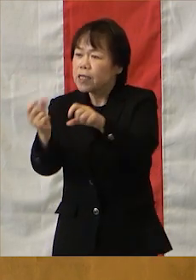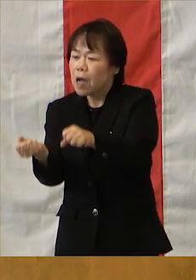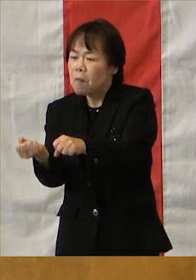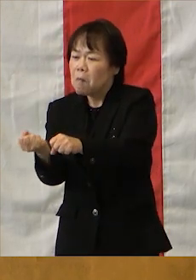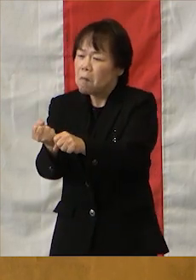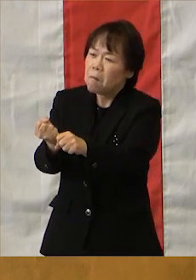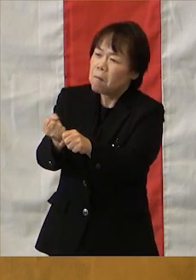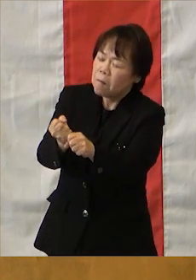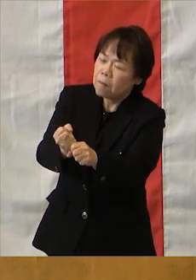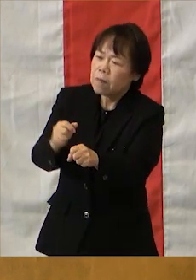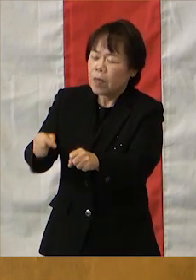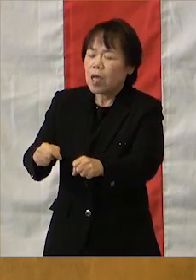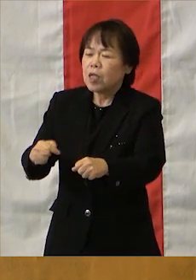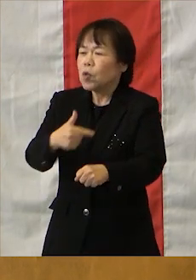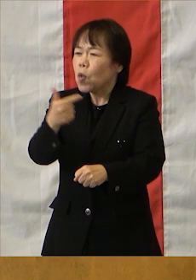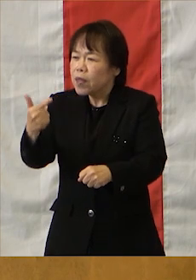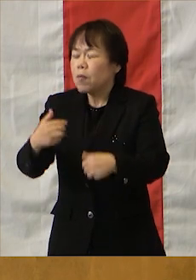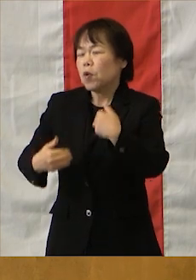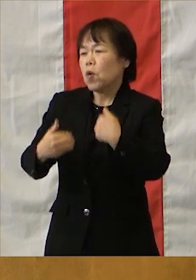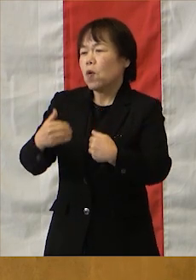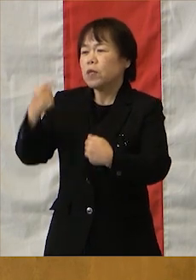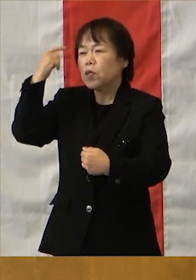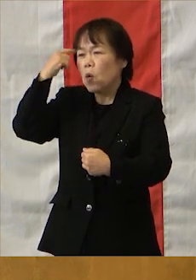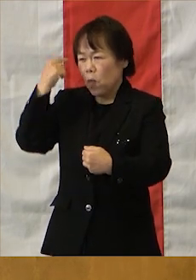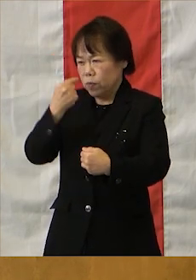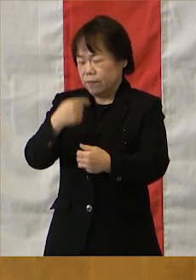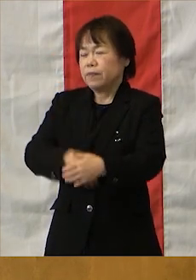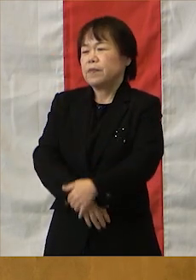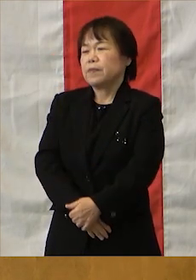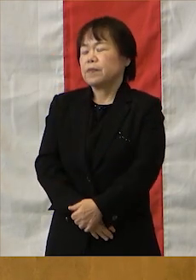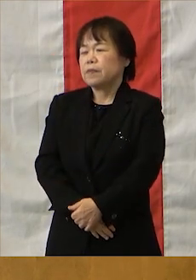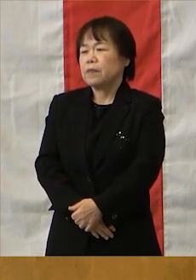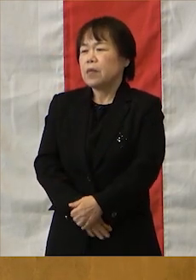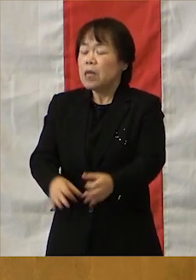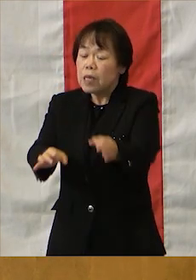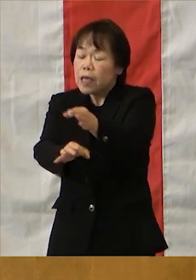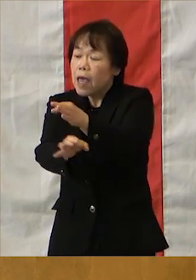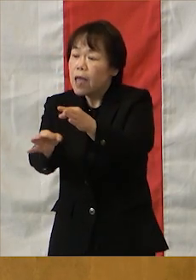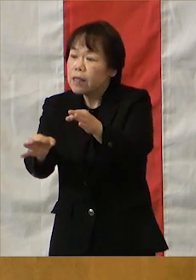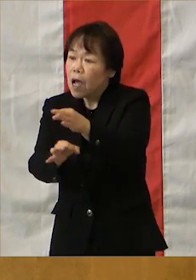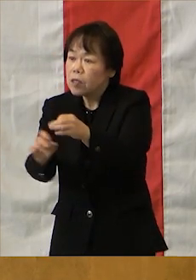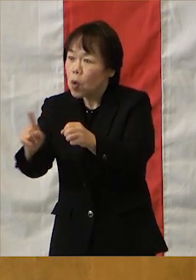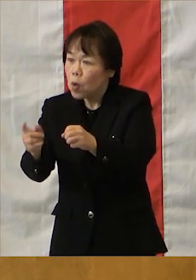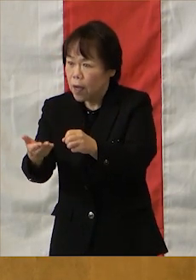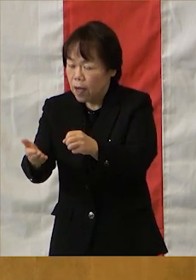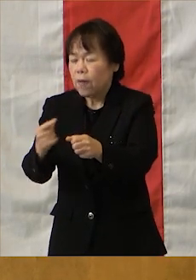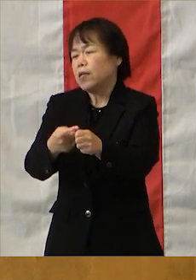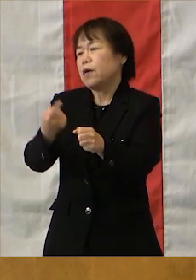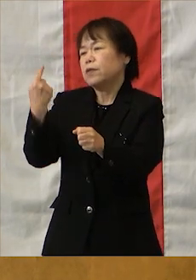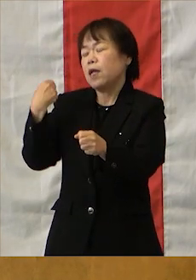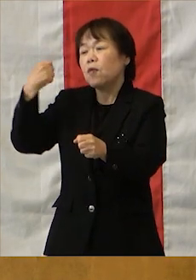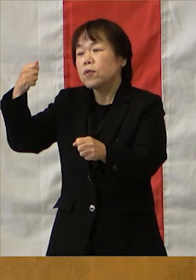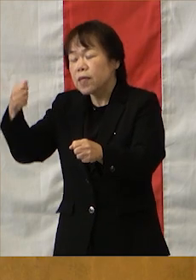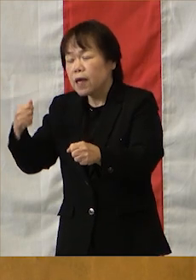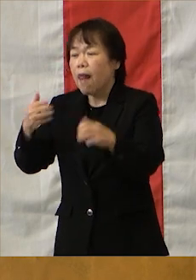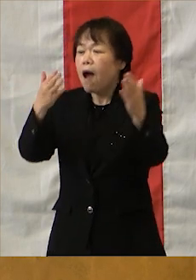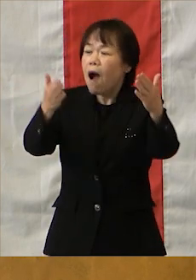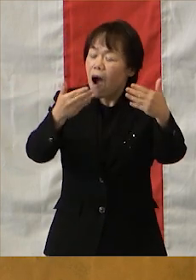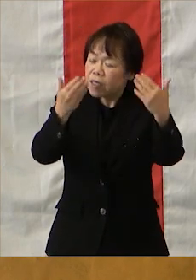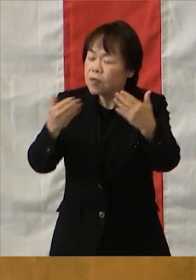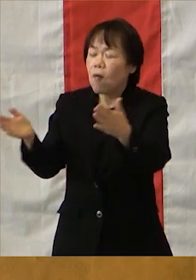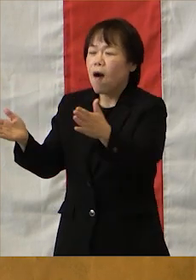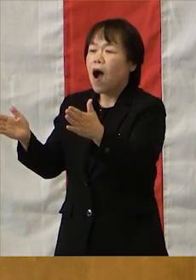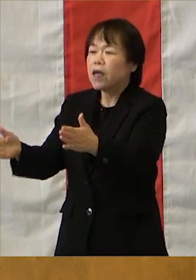あり大変喜ばしいことと存じます経済面でも昨年の夏から秋にかけ